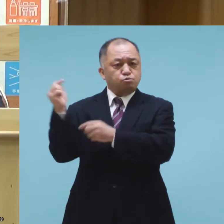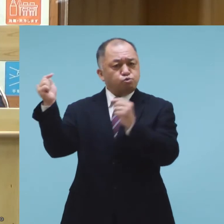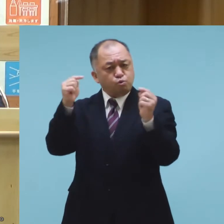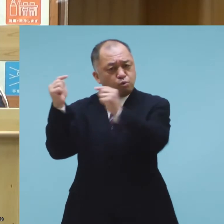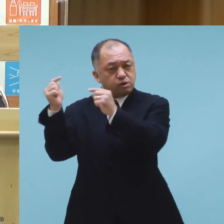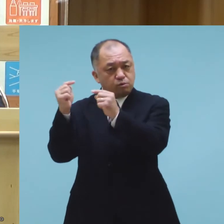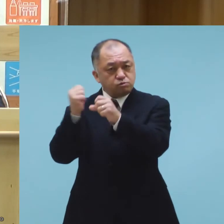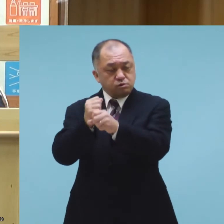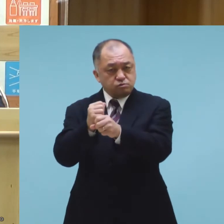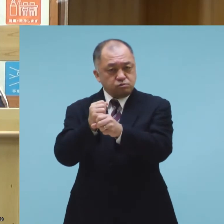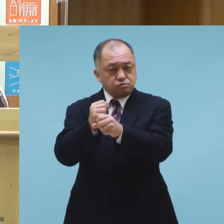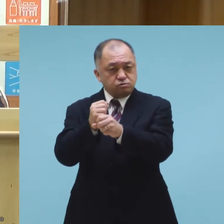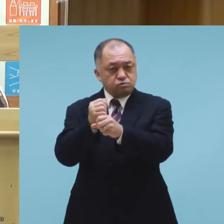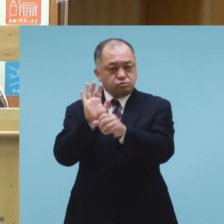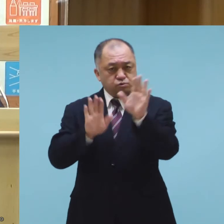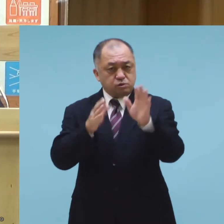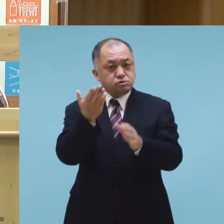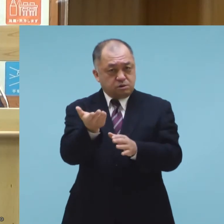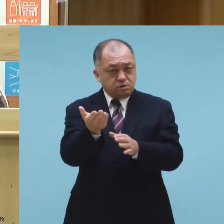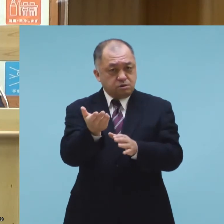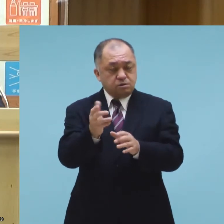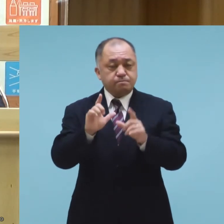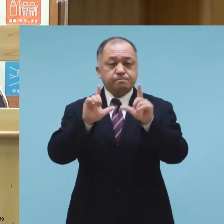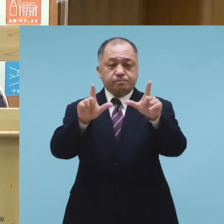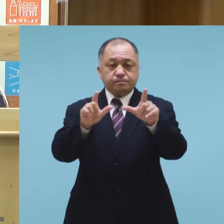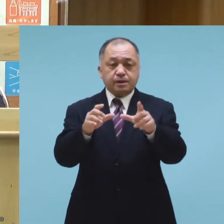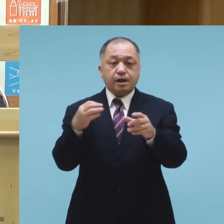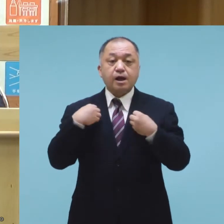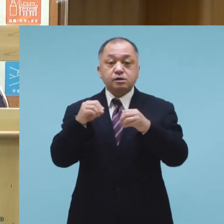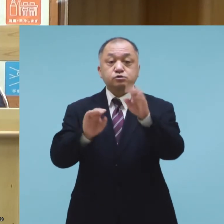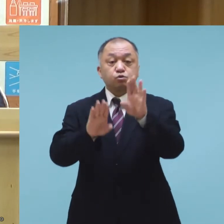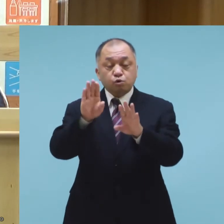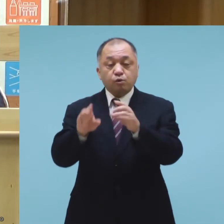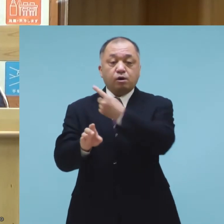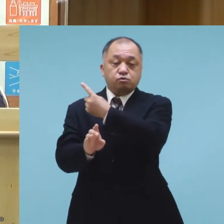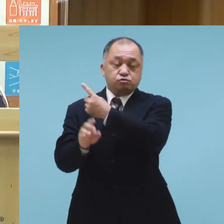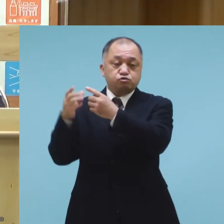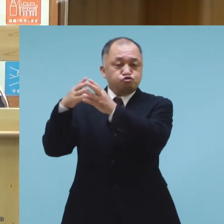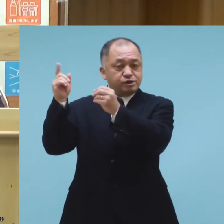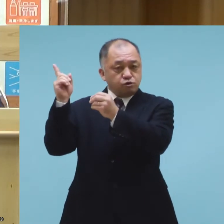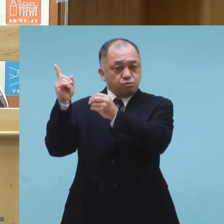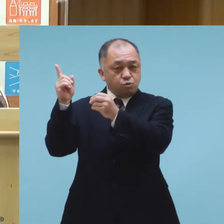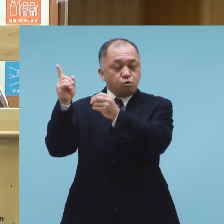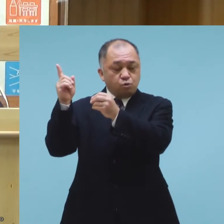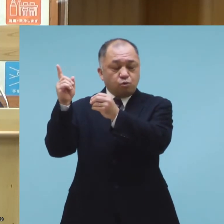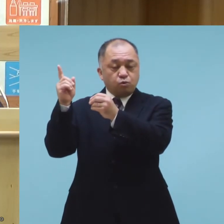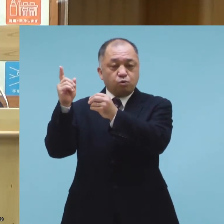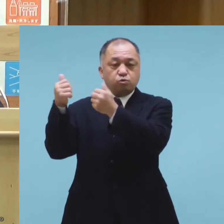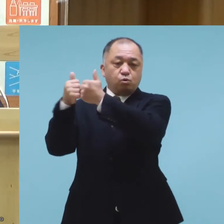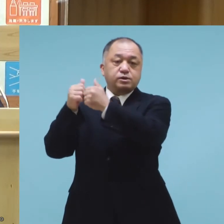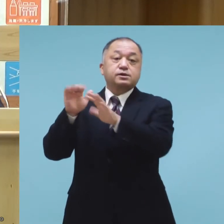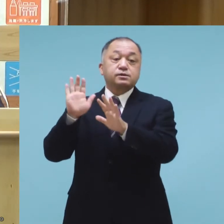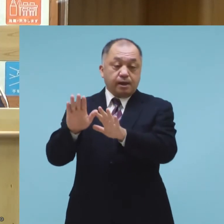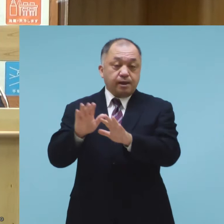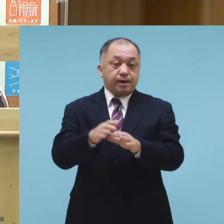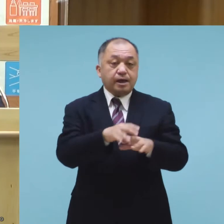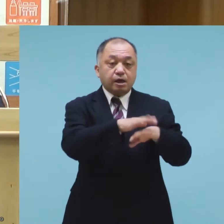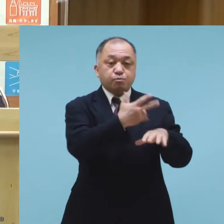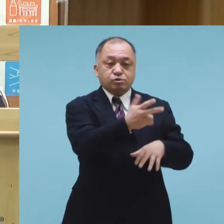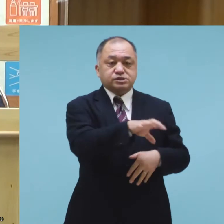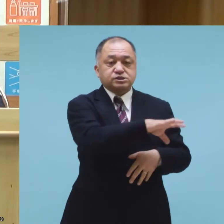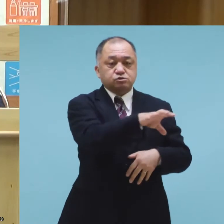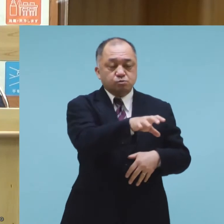ょうか。 感染状況については国ともしっかり共有してます。で、我々札幌市ともしっかり協議をして